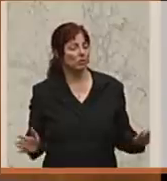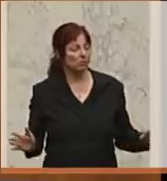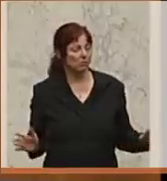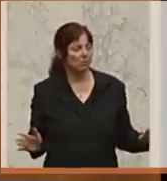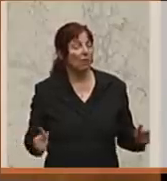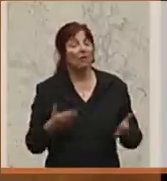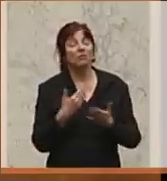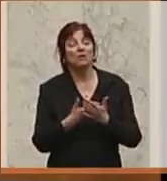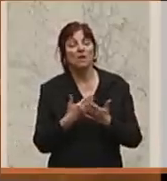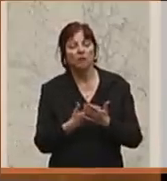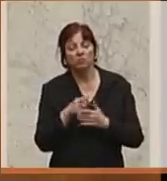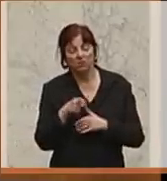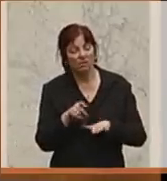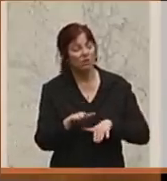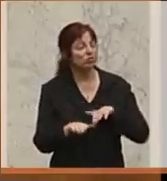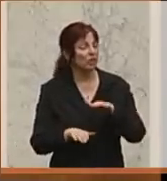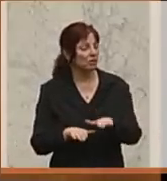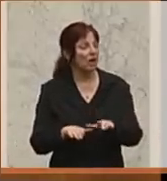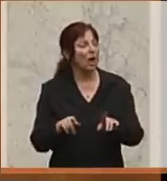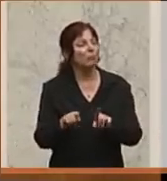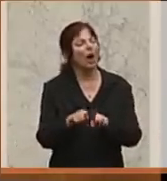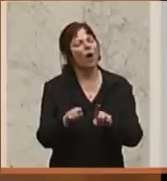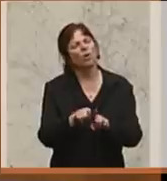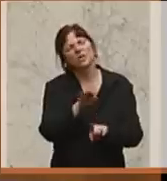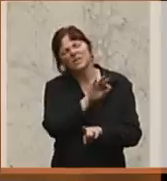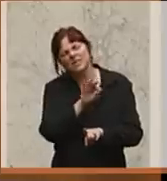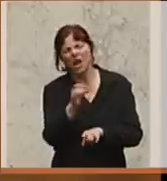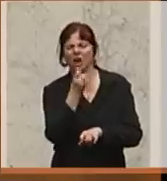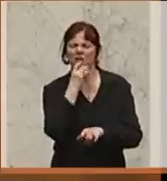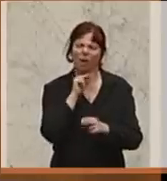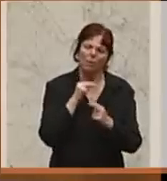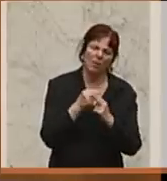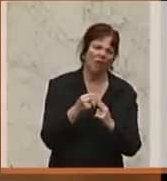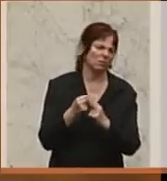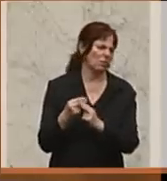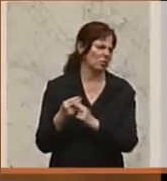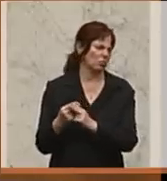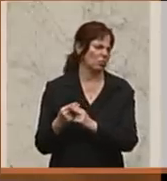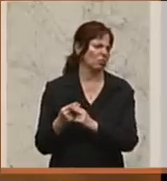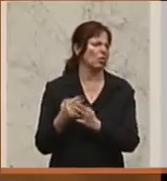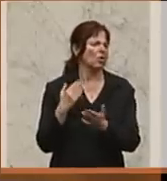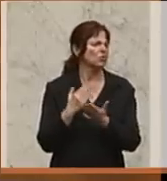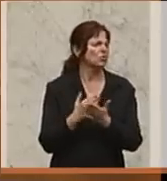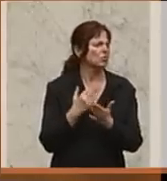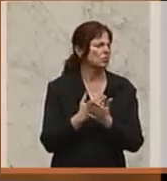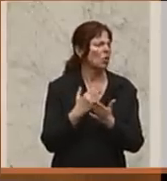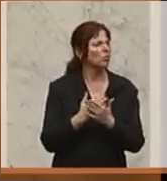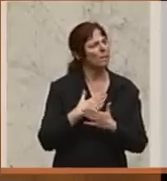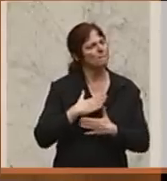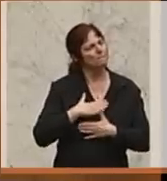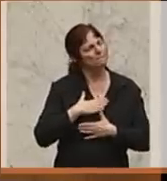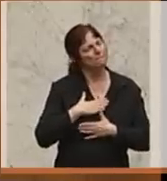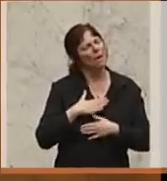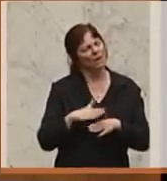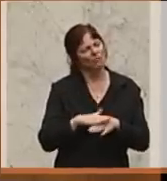sowohl dieser Schritt als auch die sehr gründliche Beantwortung, die sich eigentlich schon sozusagen vorwegnehmend